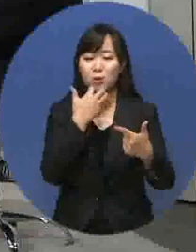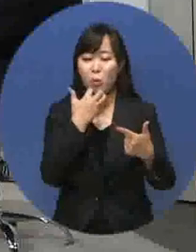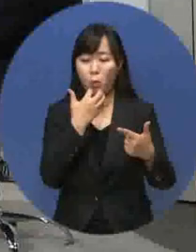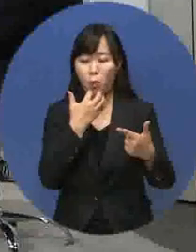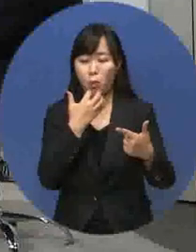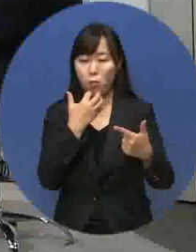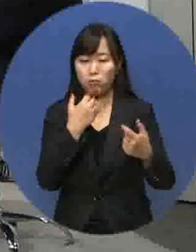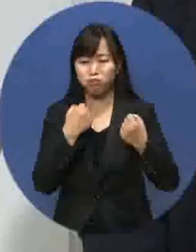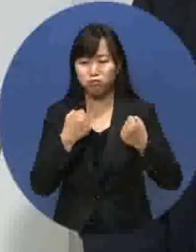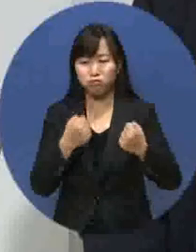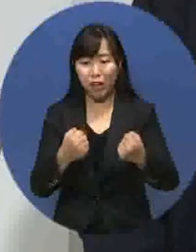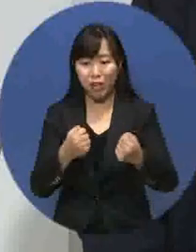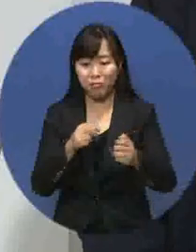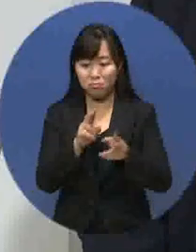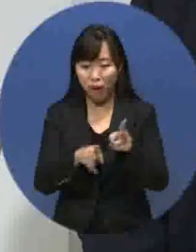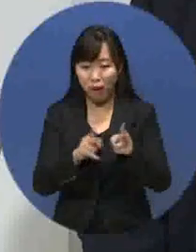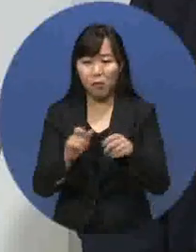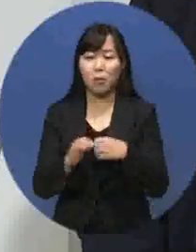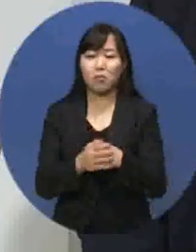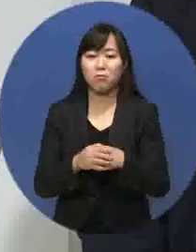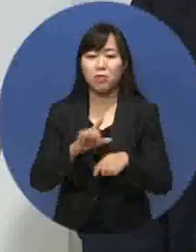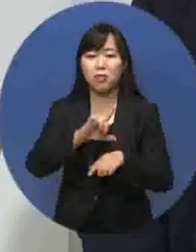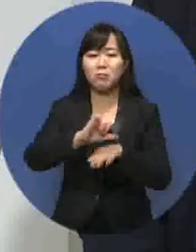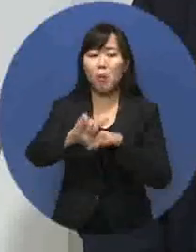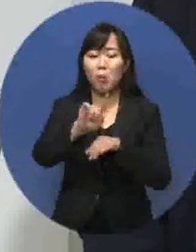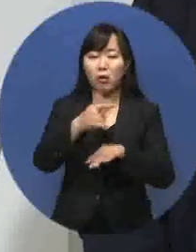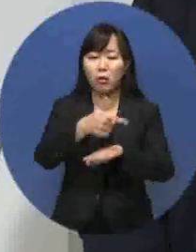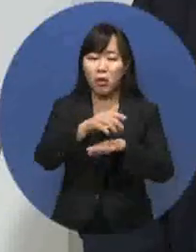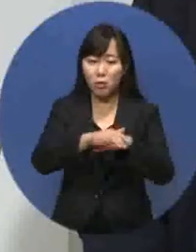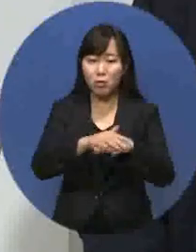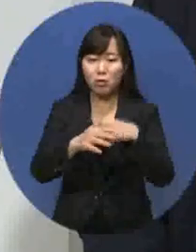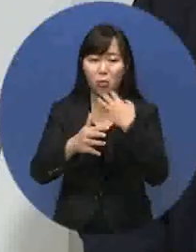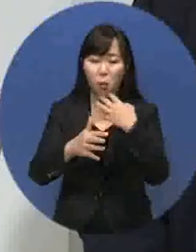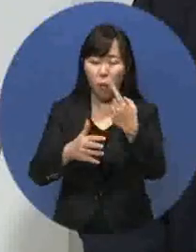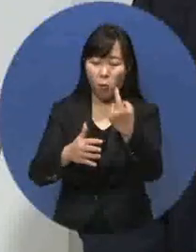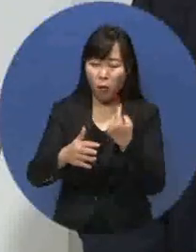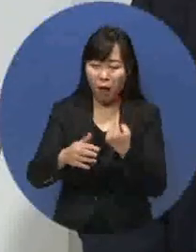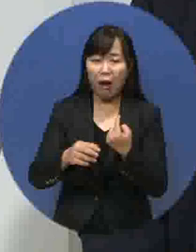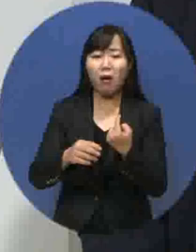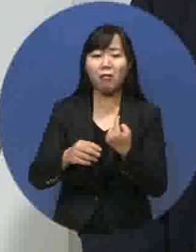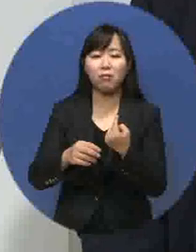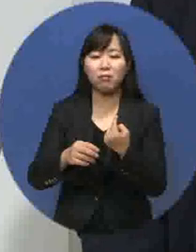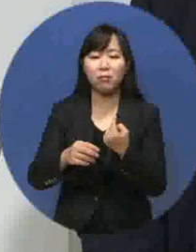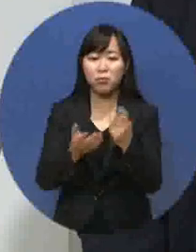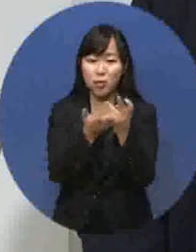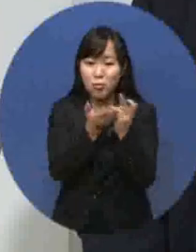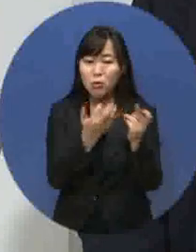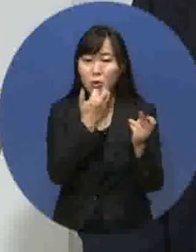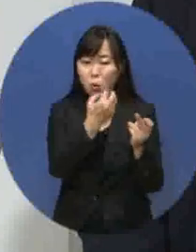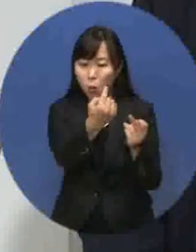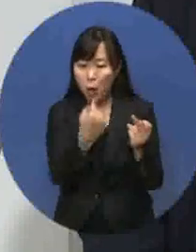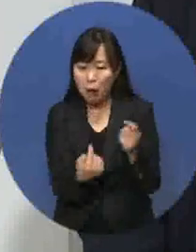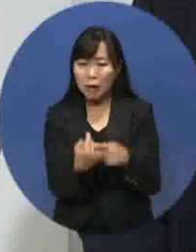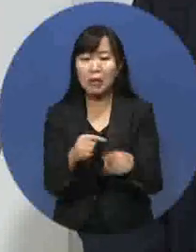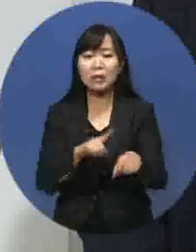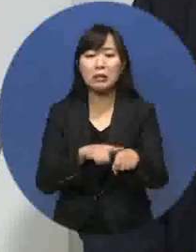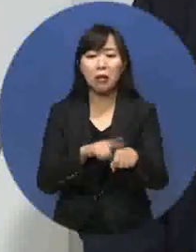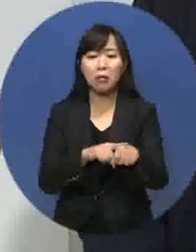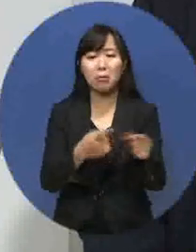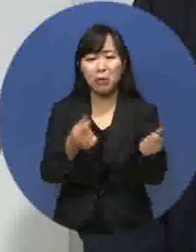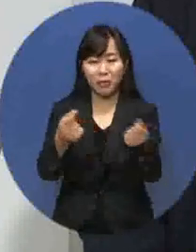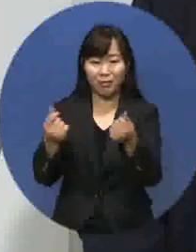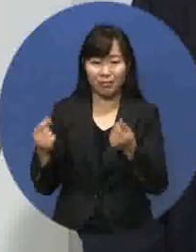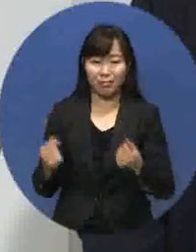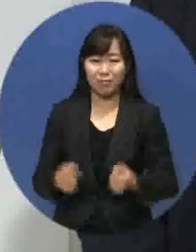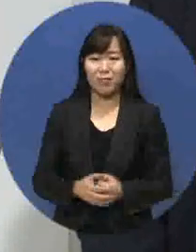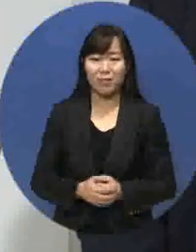서울 올라오는 거나 지방 뭐 어디 이렇게 대전에서 서울 올라오는 거나 제주도에서 서울 올라오는 건 시간은 거의